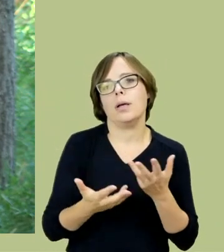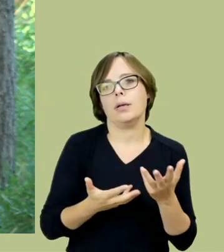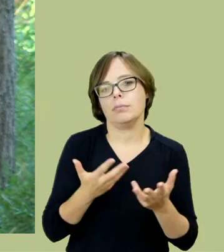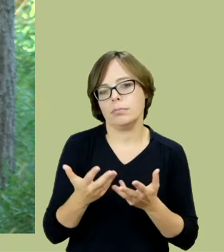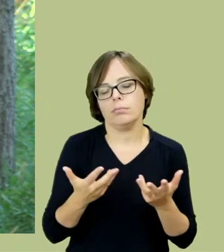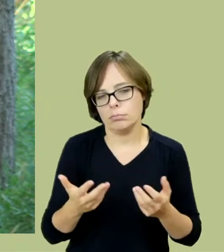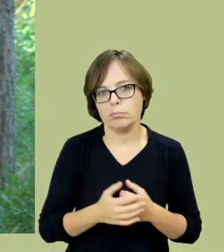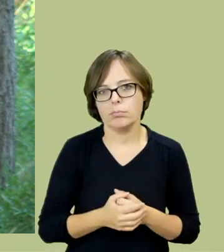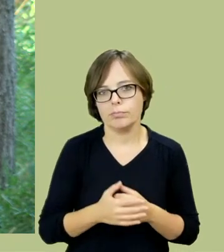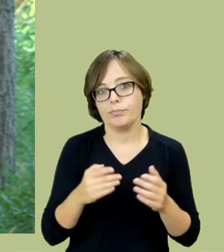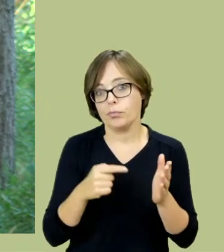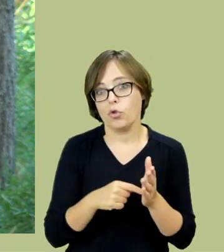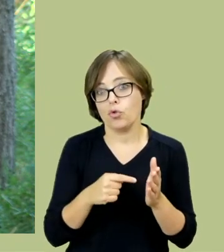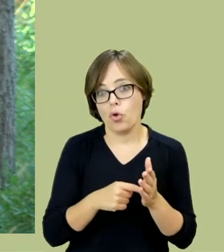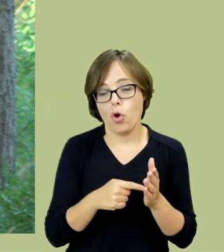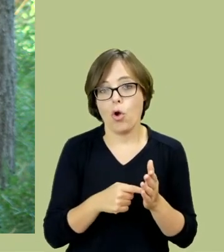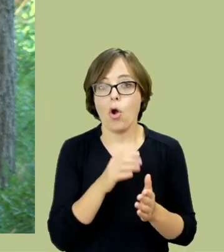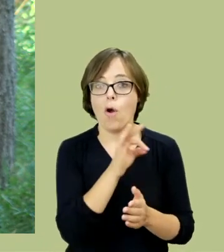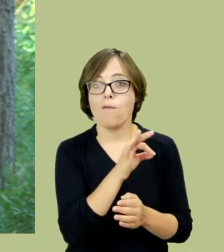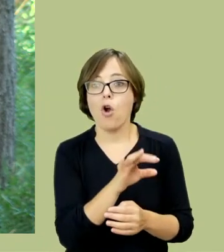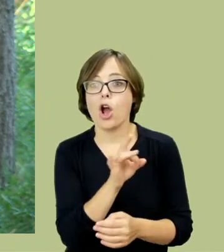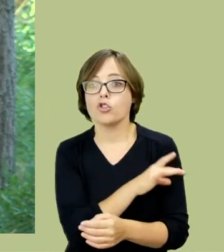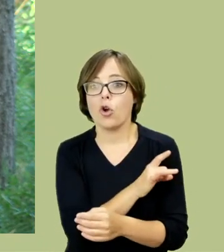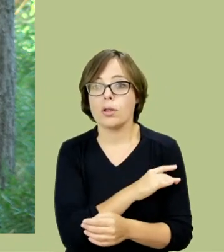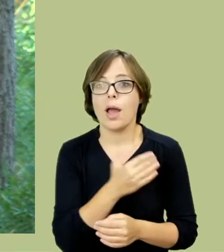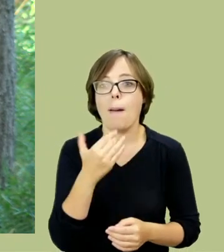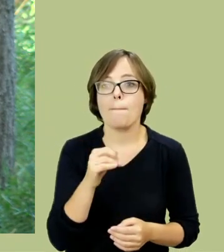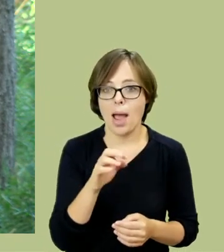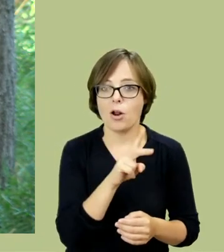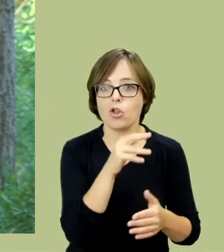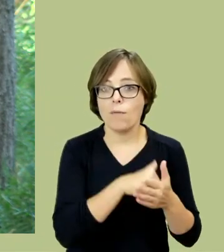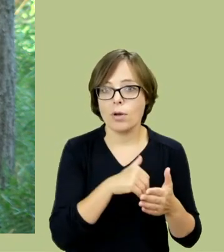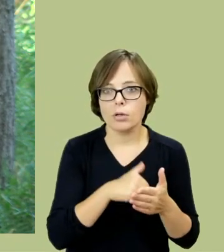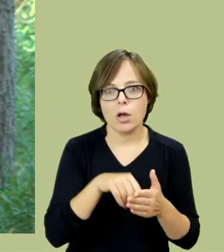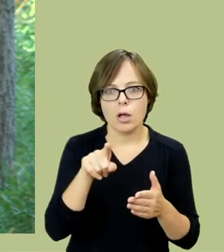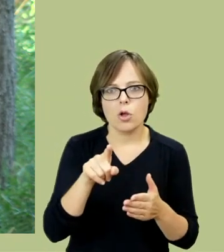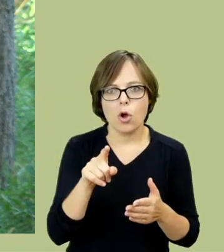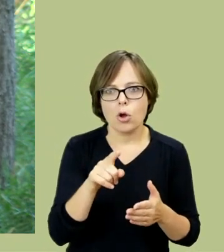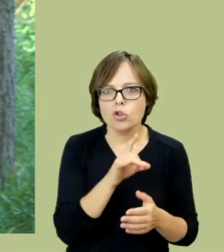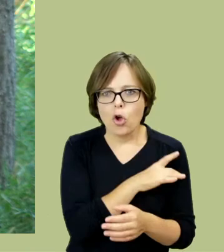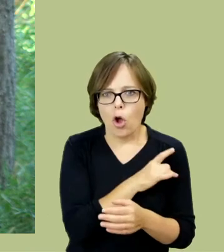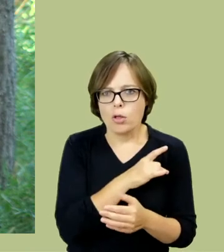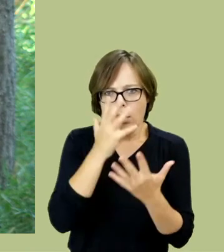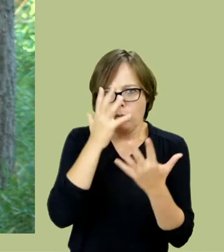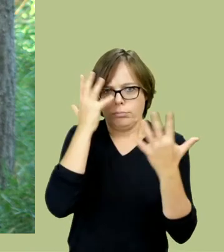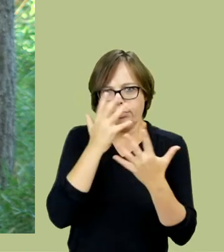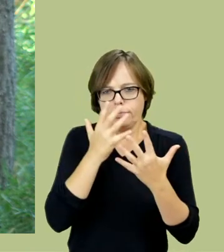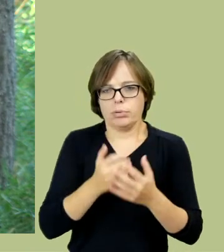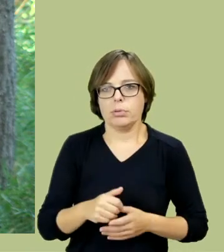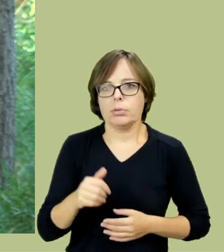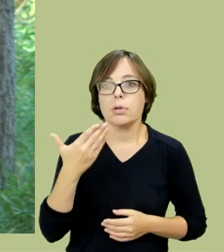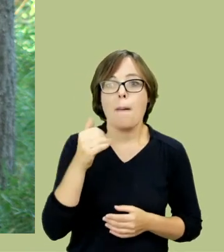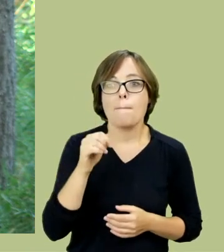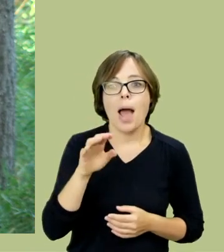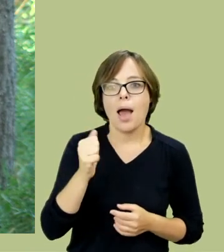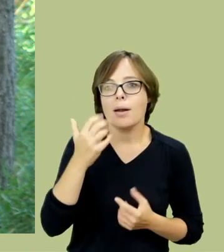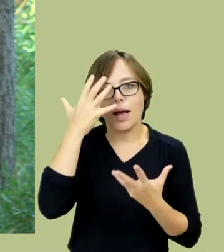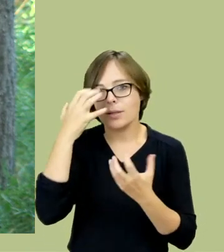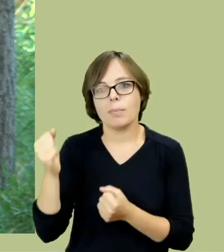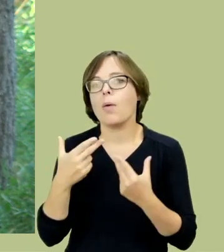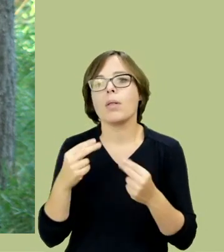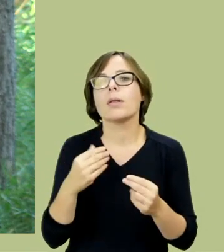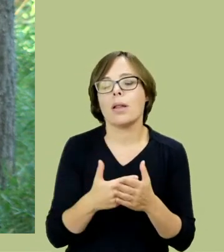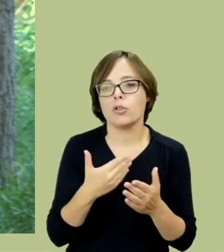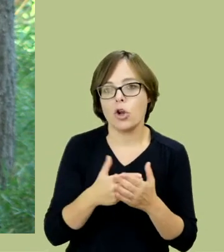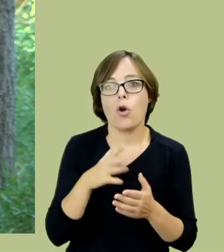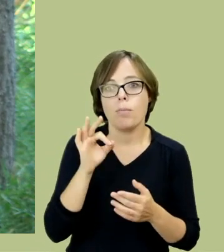to wiadomość dla jej ciotki Marii, która ją wychowywała, szokująca. Otóż Maria omal nie zemdlała. Dlaczego? Dlatego, że